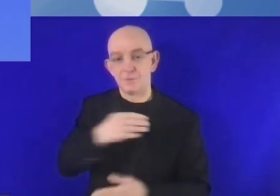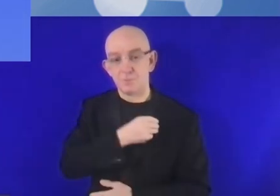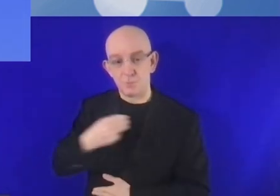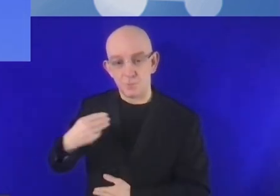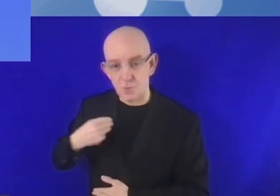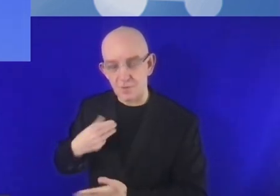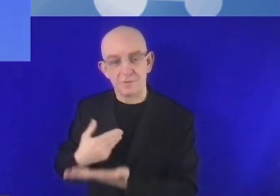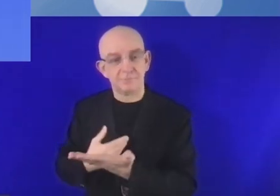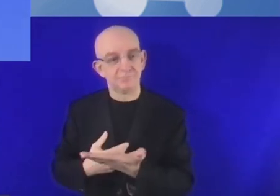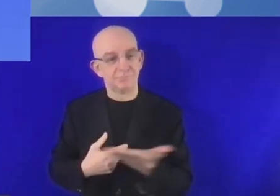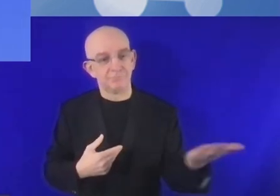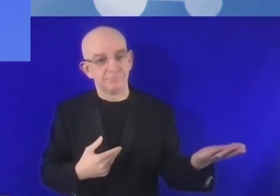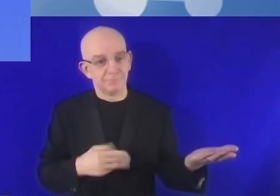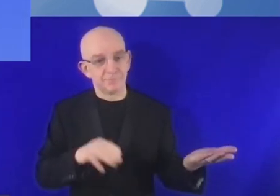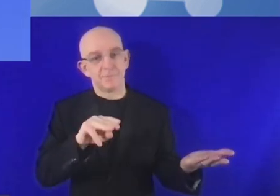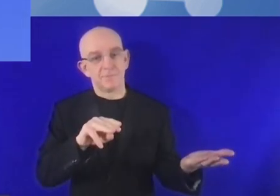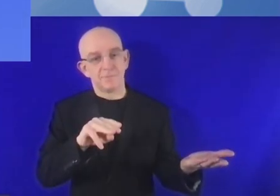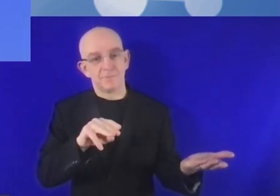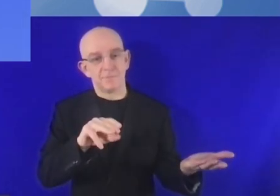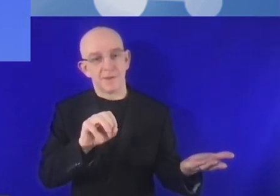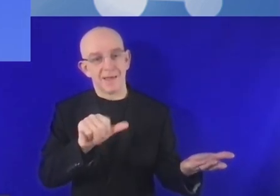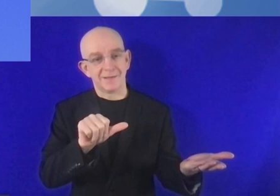Panie Premierze,